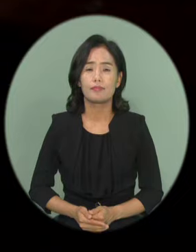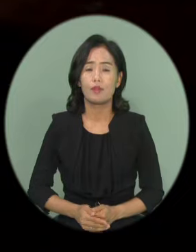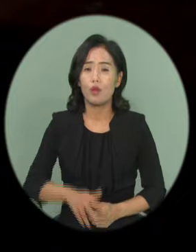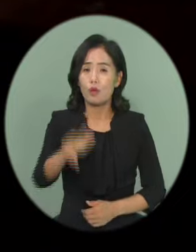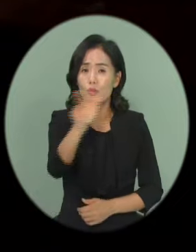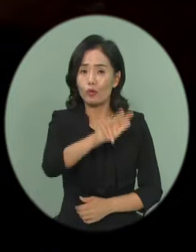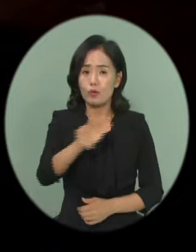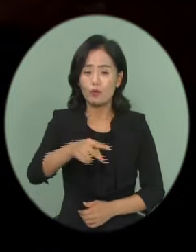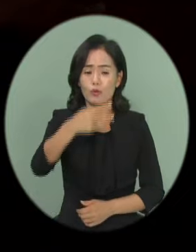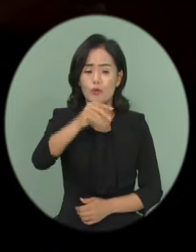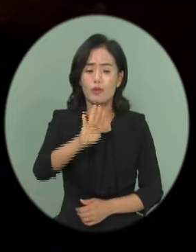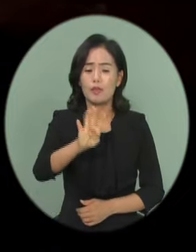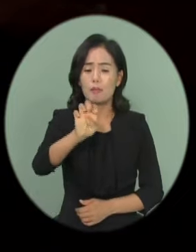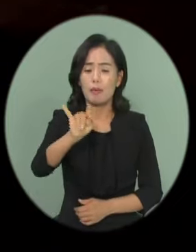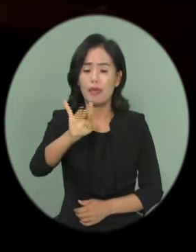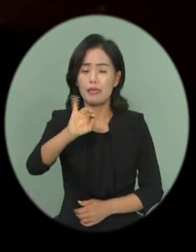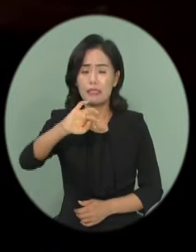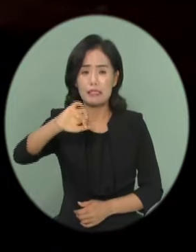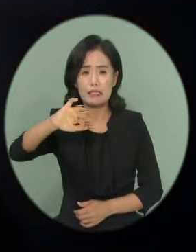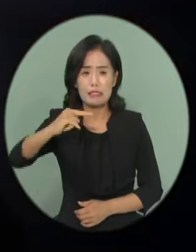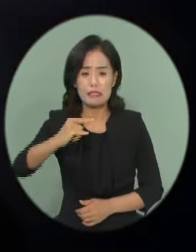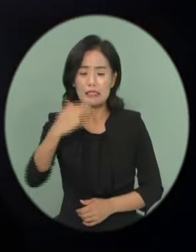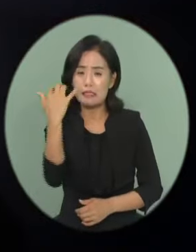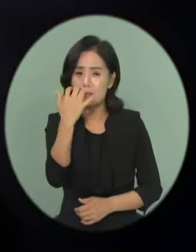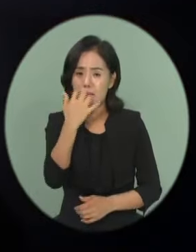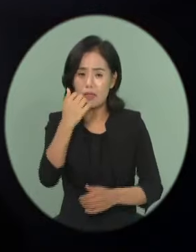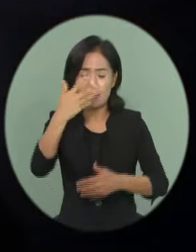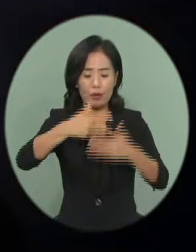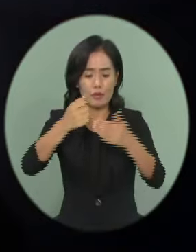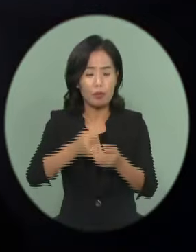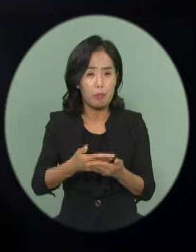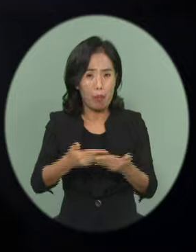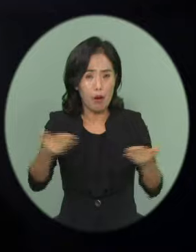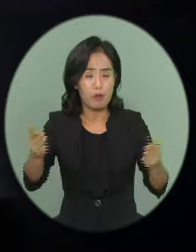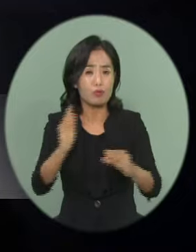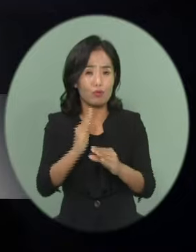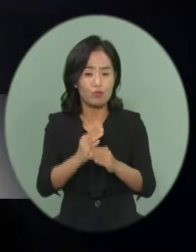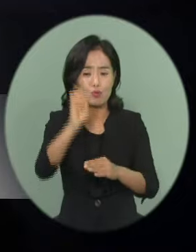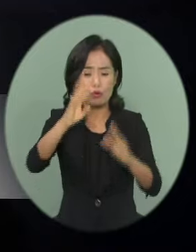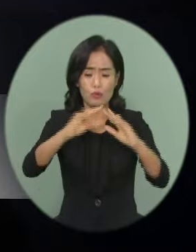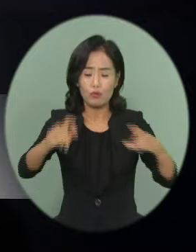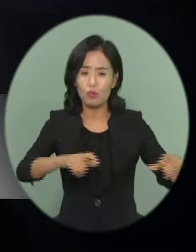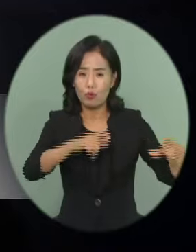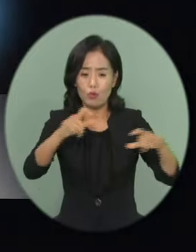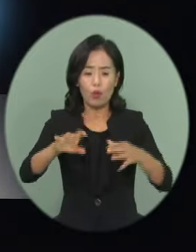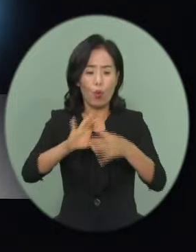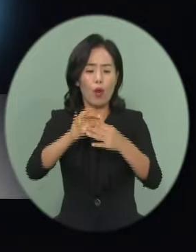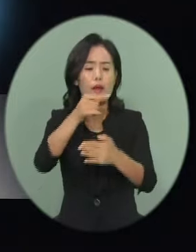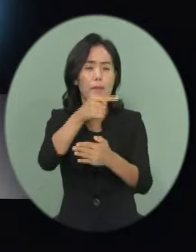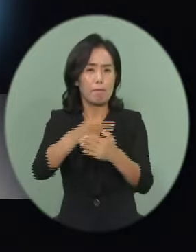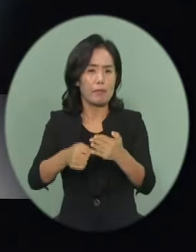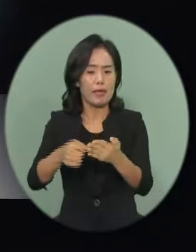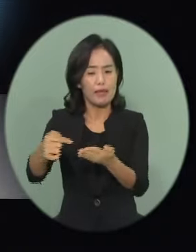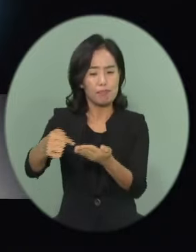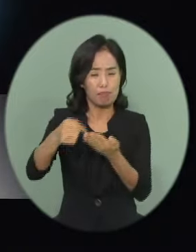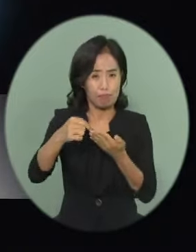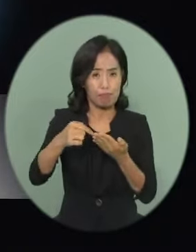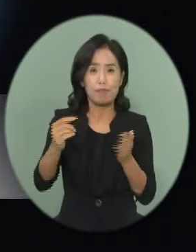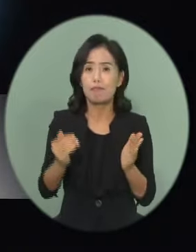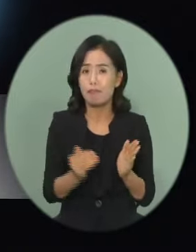전국적으로 음란물에 대한 공포가 학생들 중심으로 확산중인 가운데에서 관련 피해 신고가 처음으로